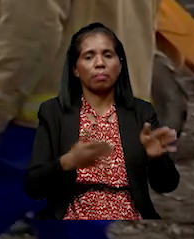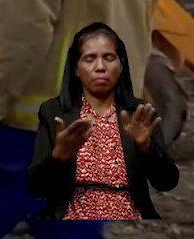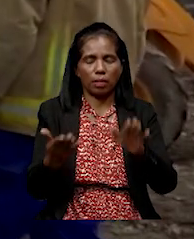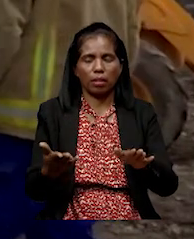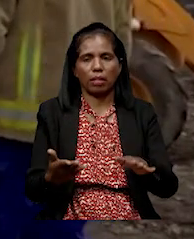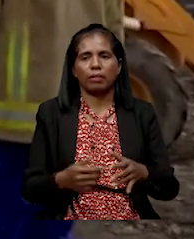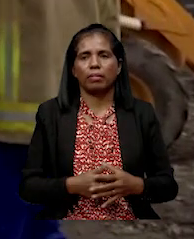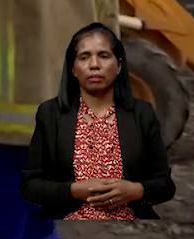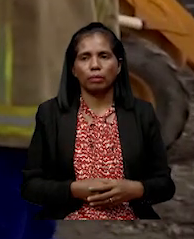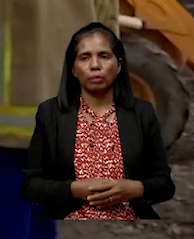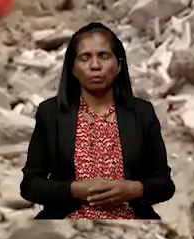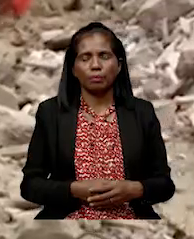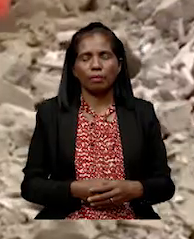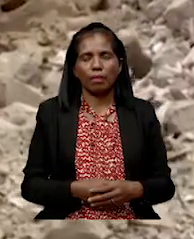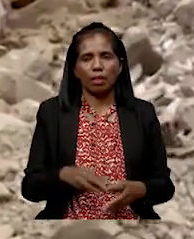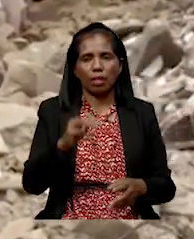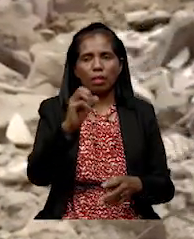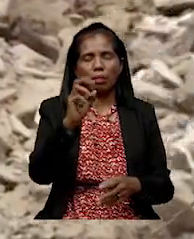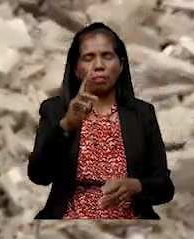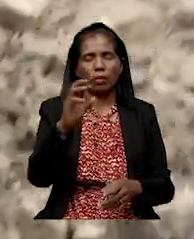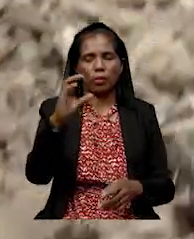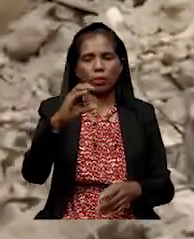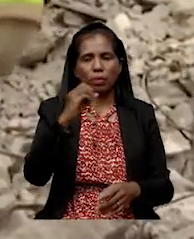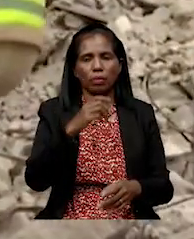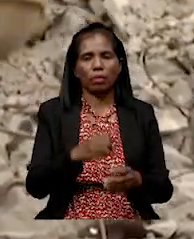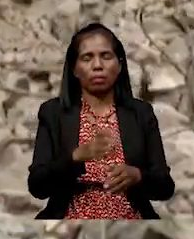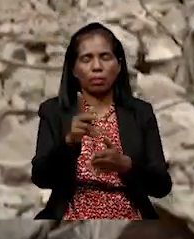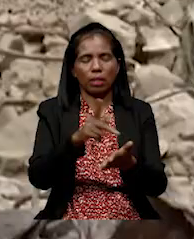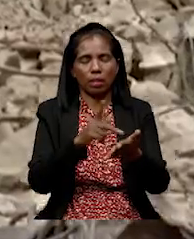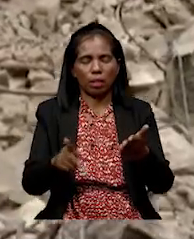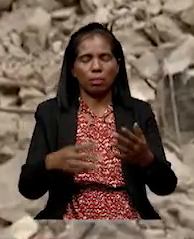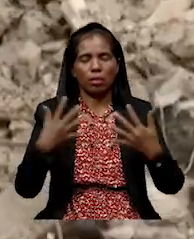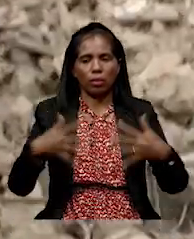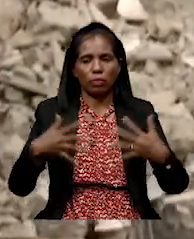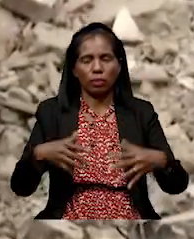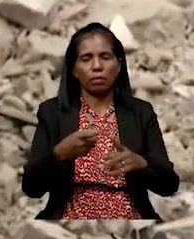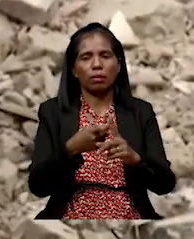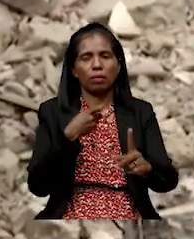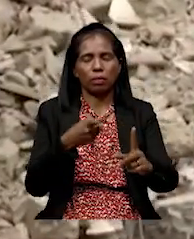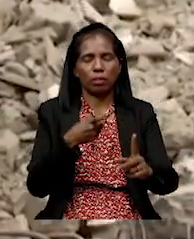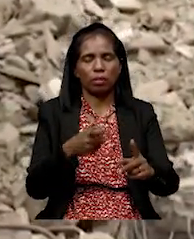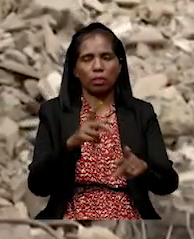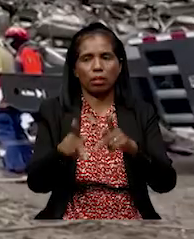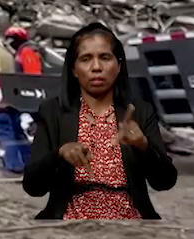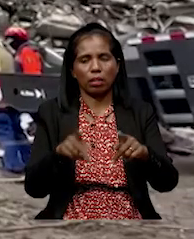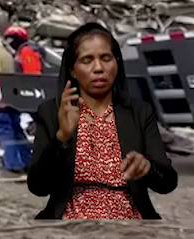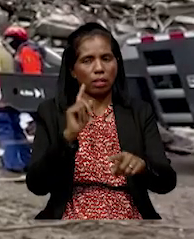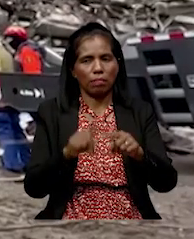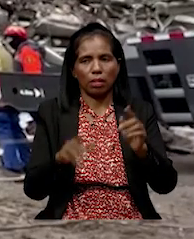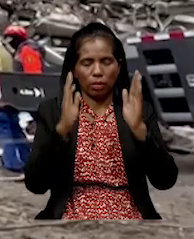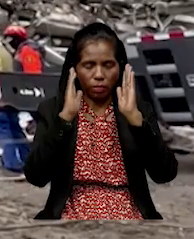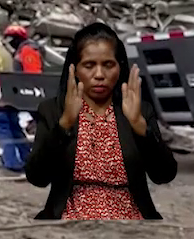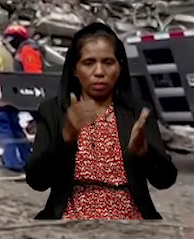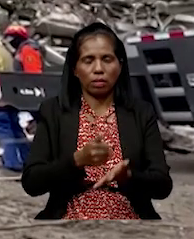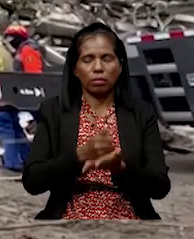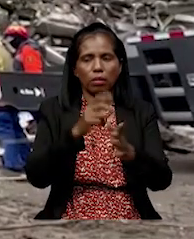лакон. Моско резіт акузе саун конаба крімі фуну хус Украня, но на саун оцидентал ла перміті ату тау матан ба популасаун